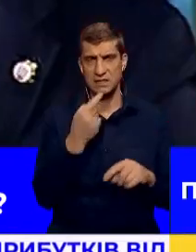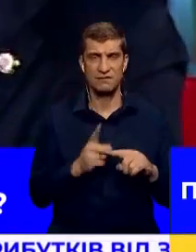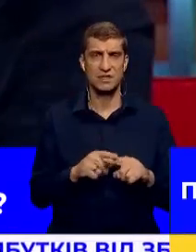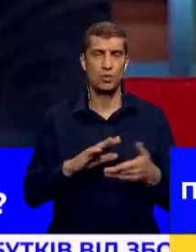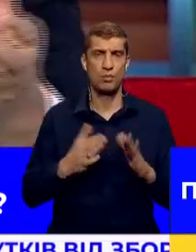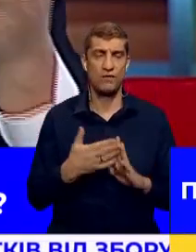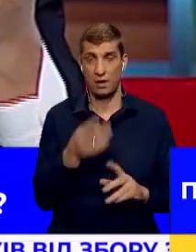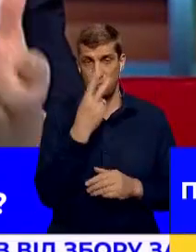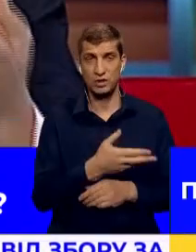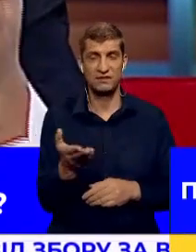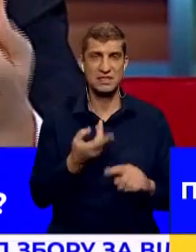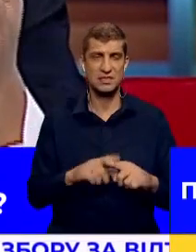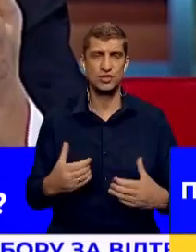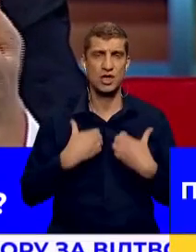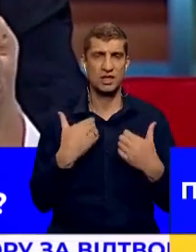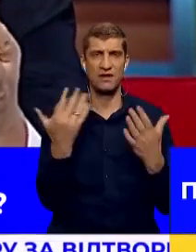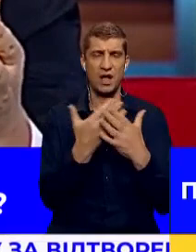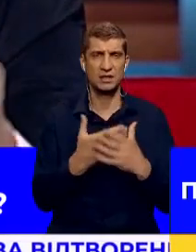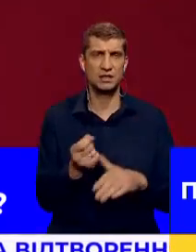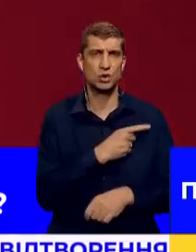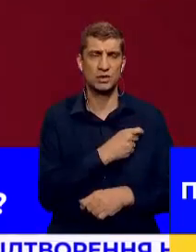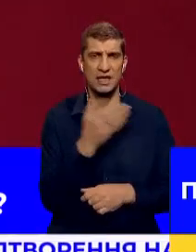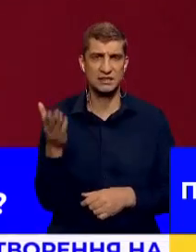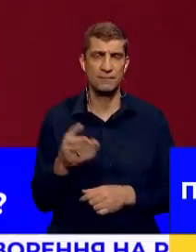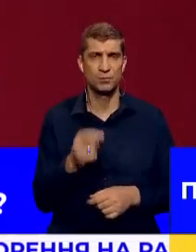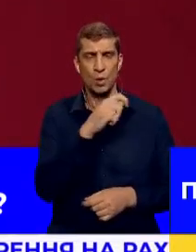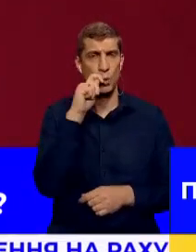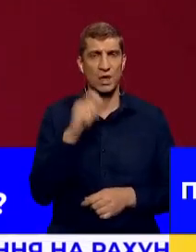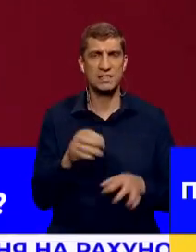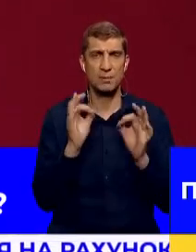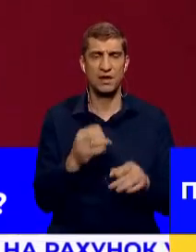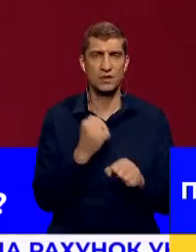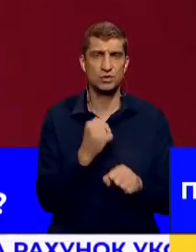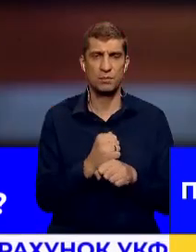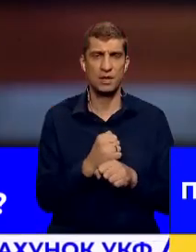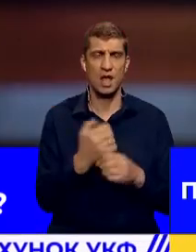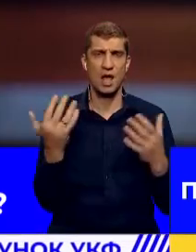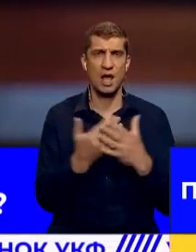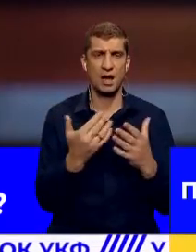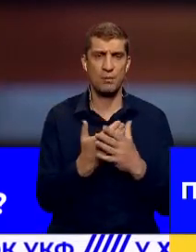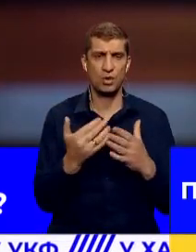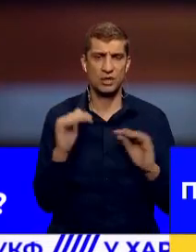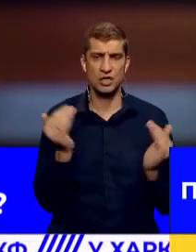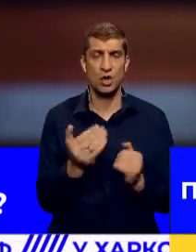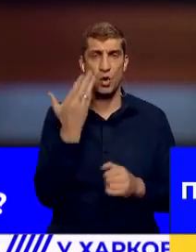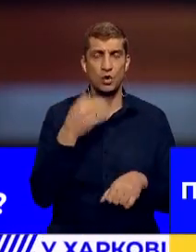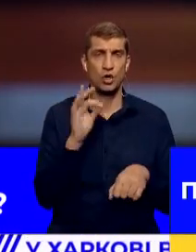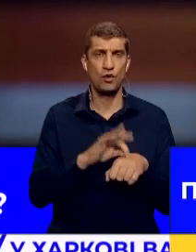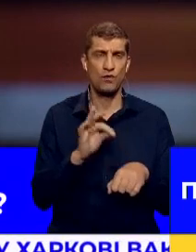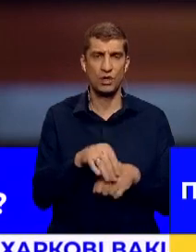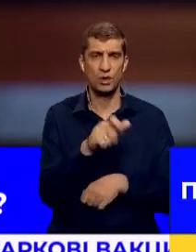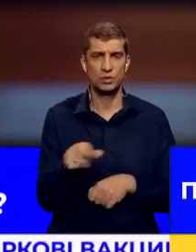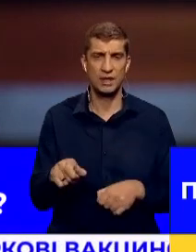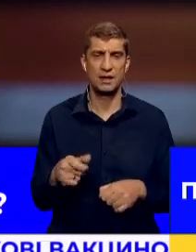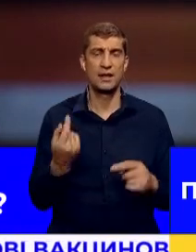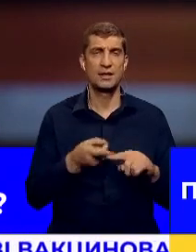умовах. Подивіться ці жахливі кадри з Одеси. Он «Українська правда» зробила репортаж. Коли хворих людей,